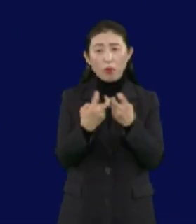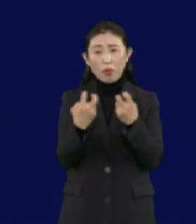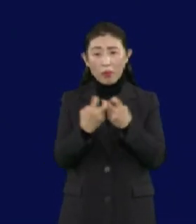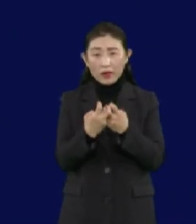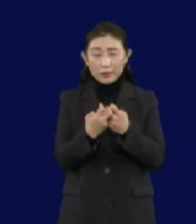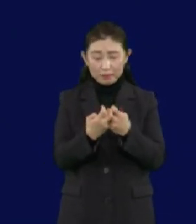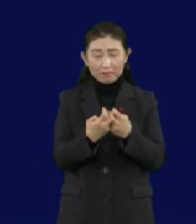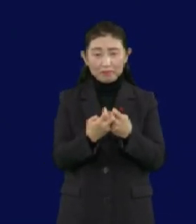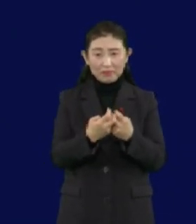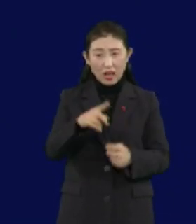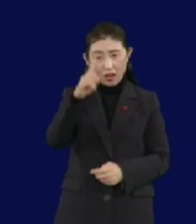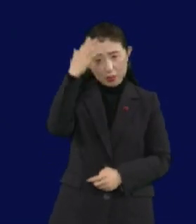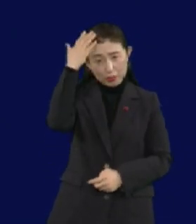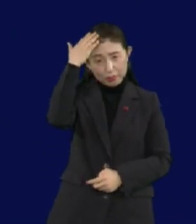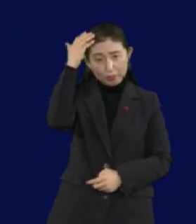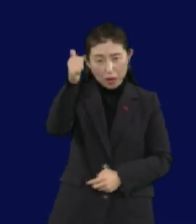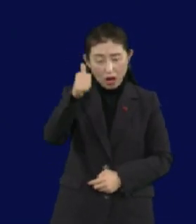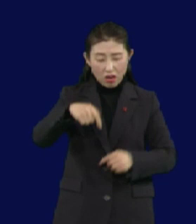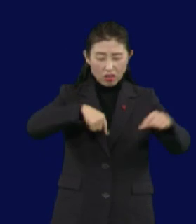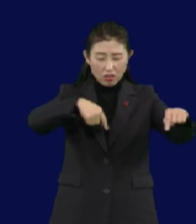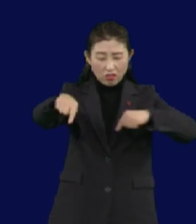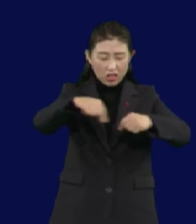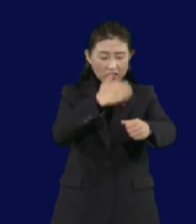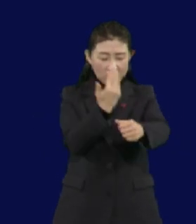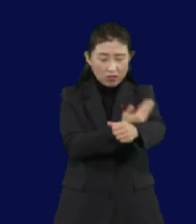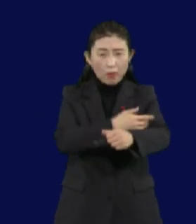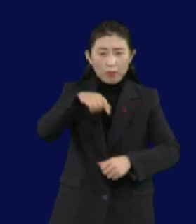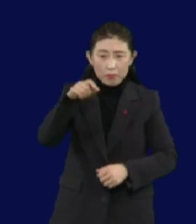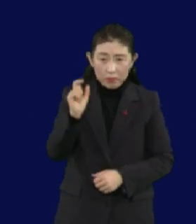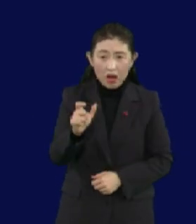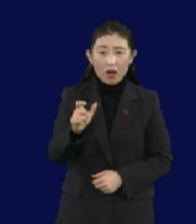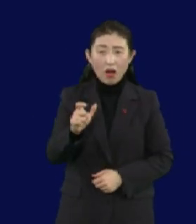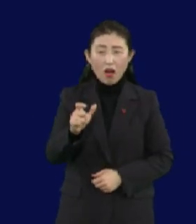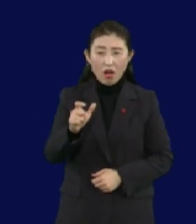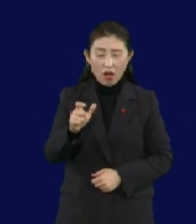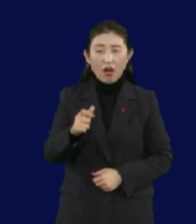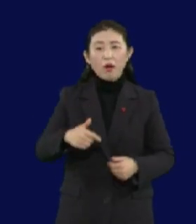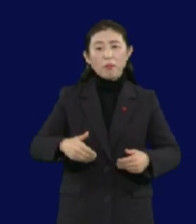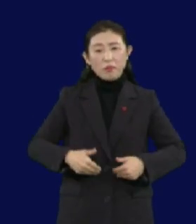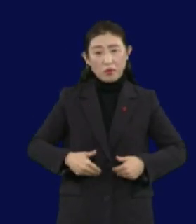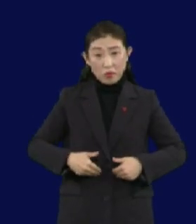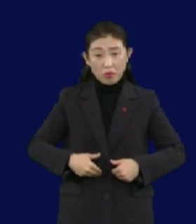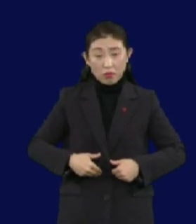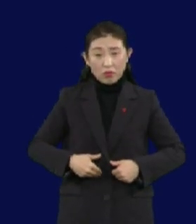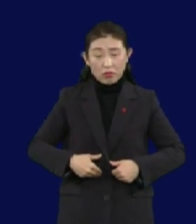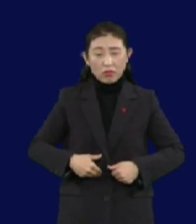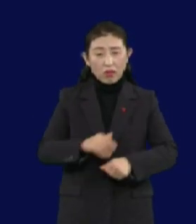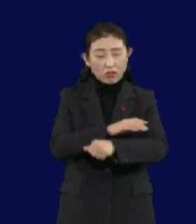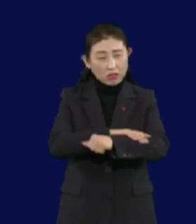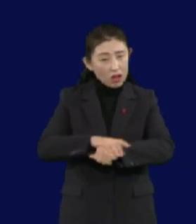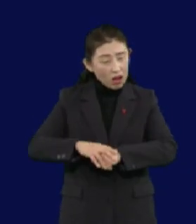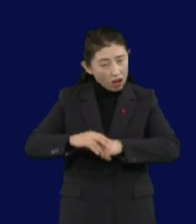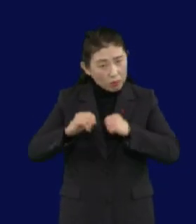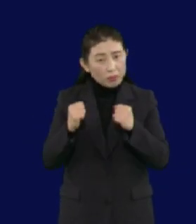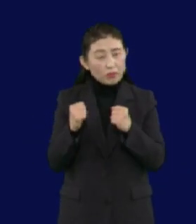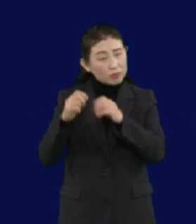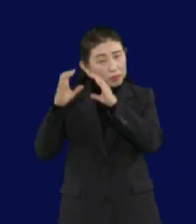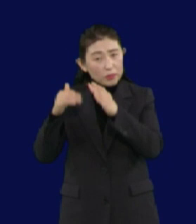현장 지휘관들의 역량을 강화해야 한다는 현장 목소리에 귀를 기울여야 한다고